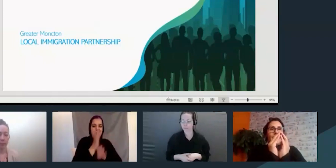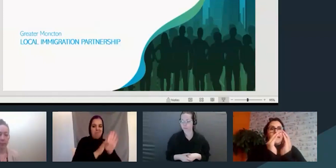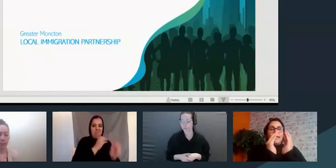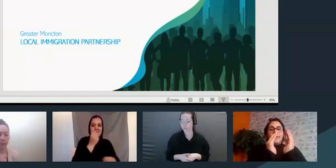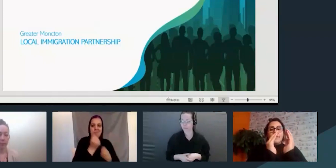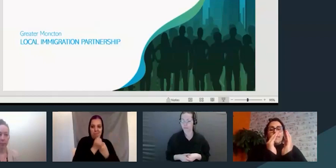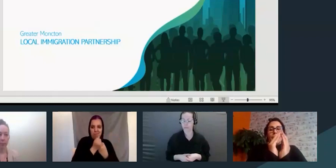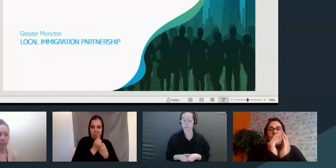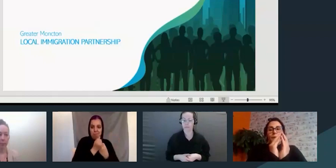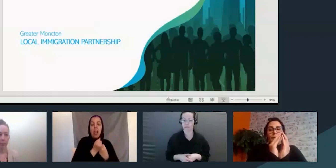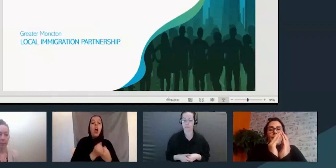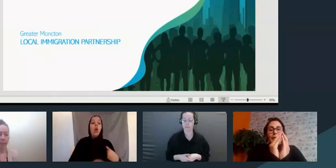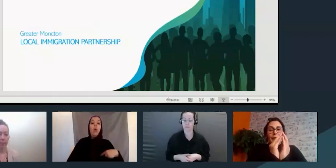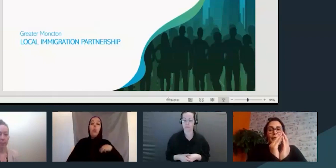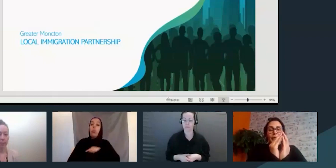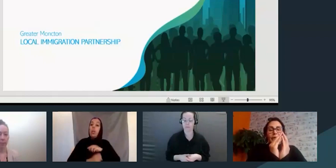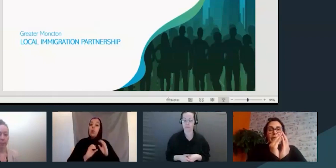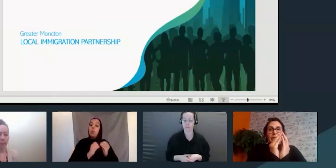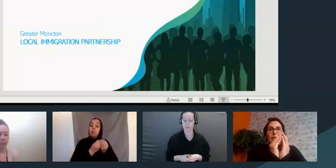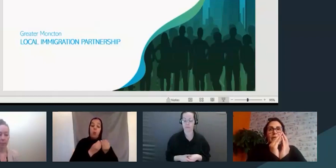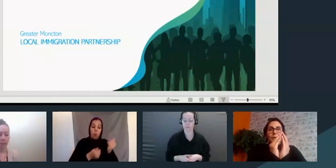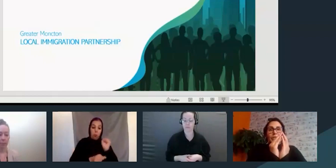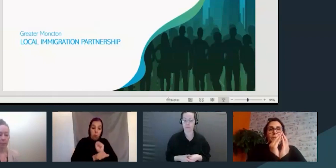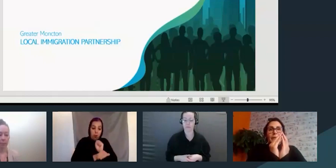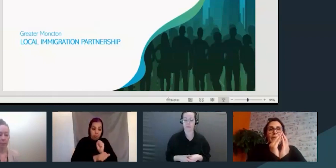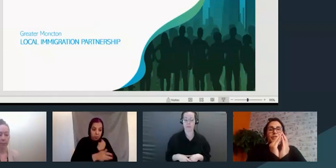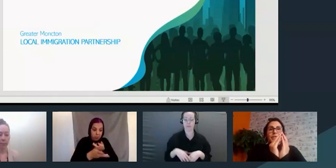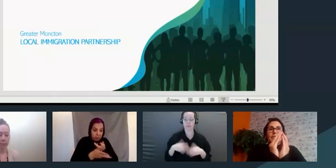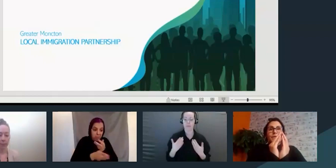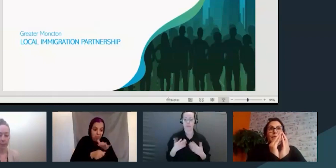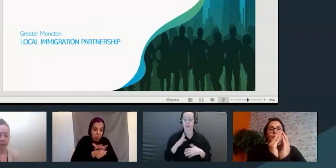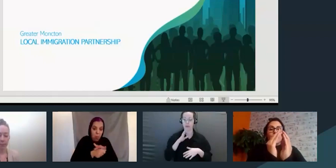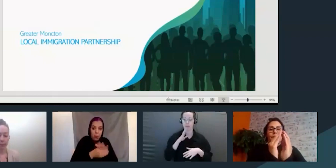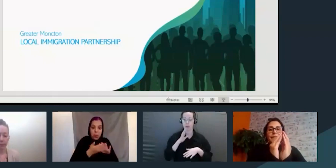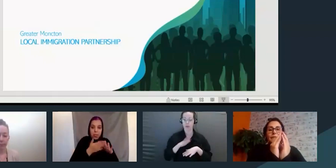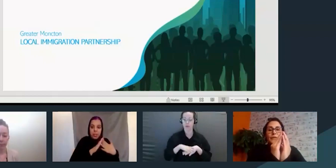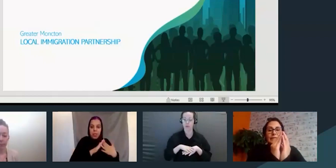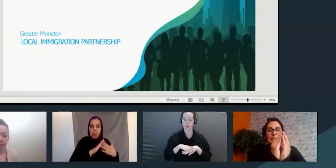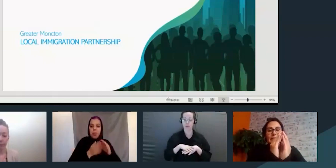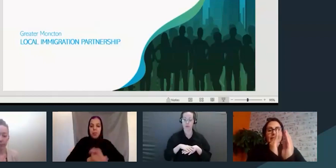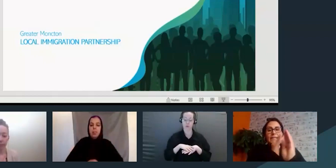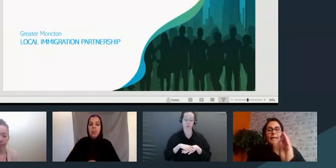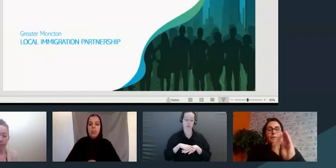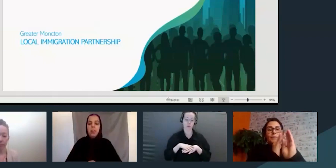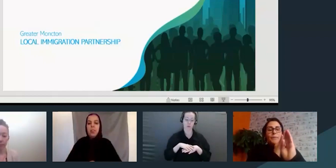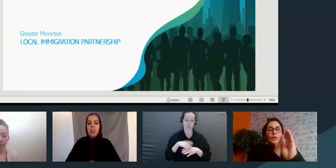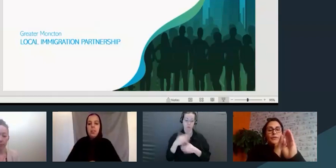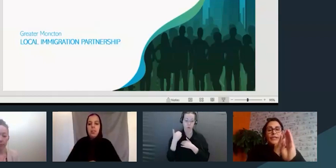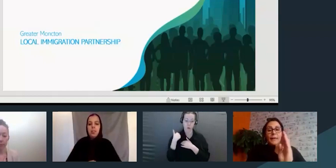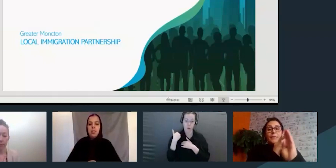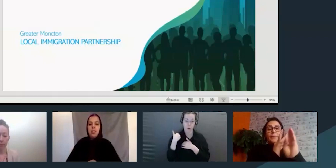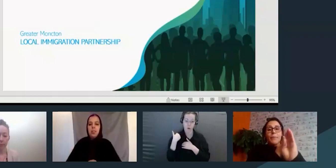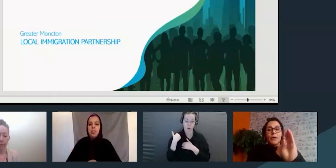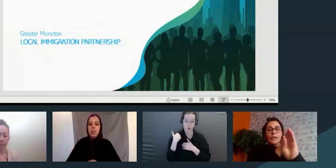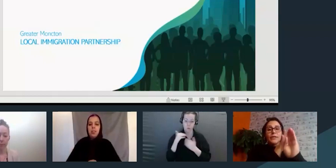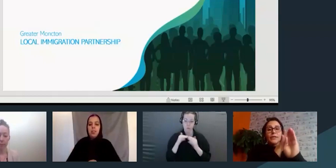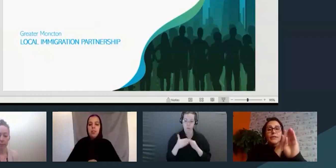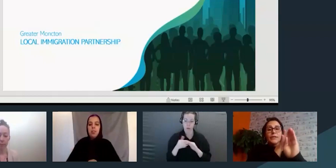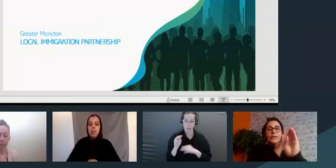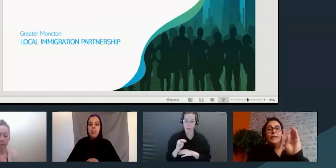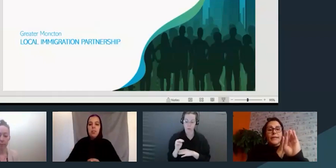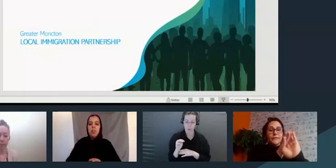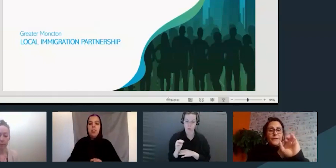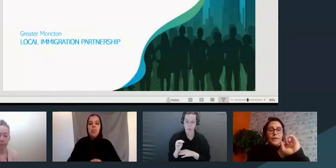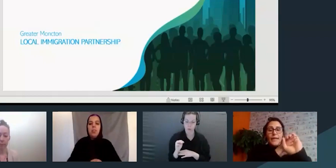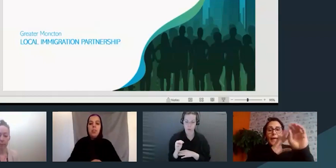rôle ici, comme gestionnaire, c'est avec 3 villes, Dieppe, Moncton et Riverview. Tout